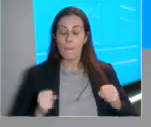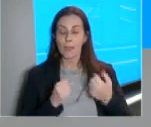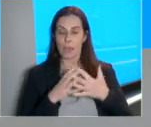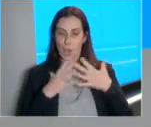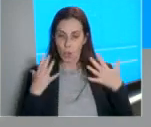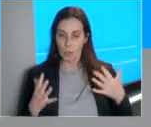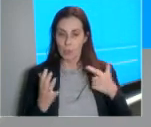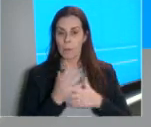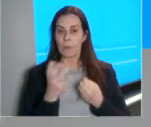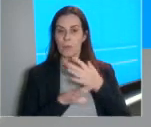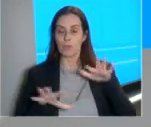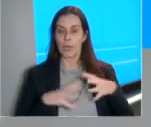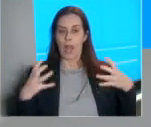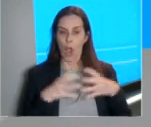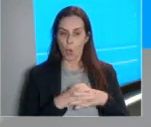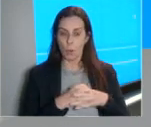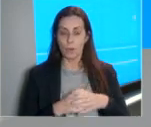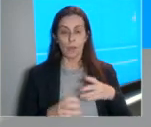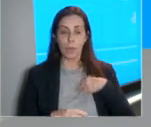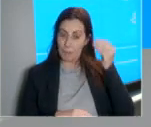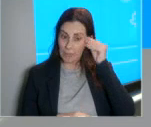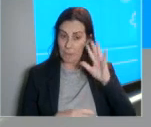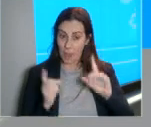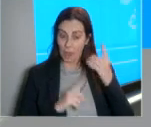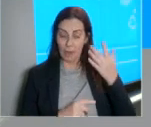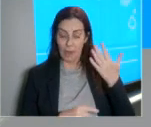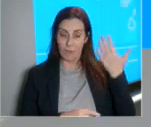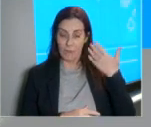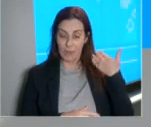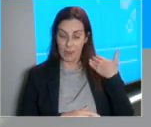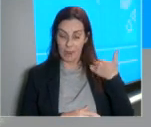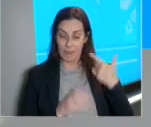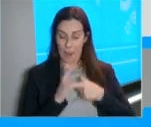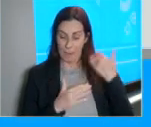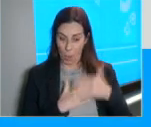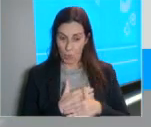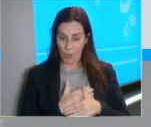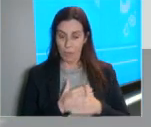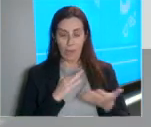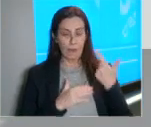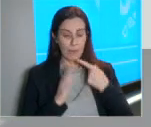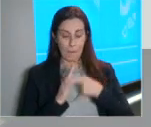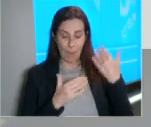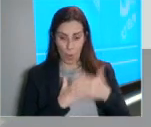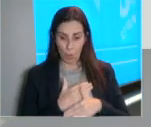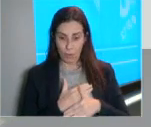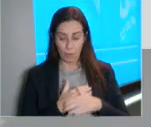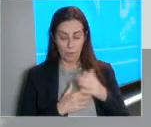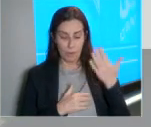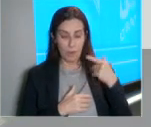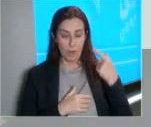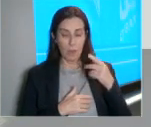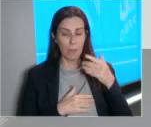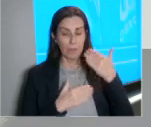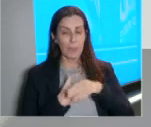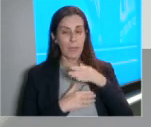העליון, כדי להקים ממשלת אחדות. אני אזכיר לך מה היה לפני הסבב האחרון. לפני הסבב האחרון, במוצאי